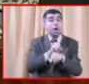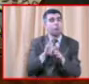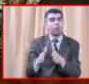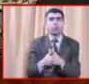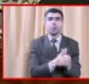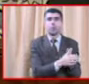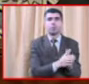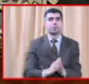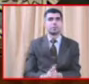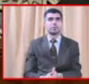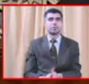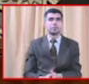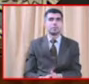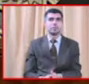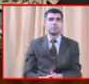عليك.